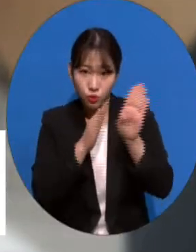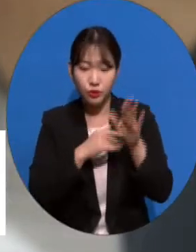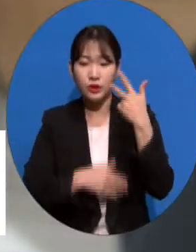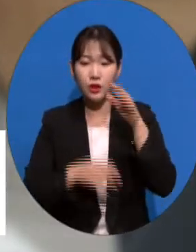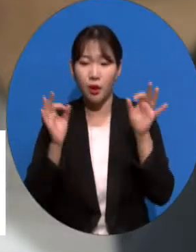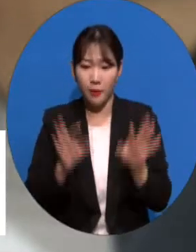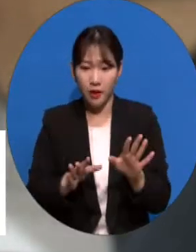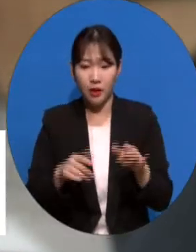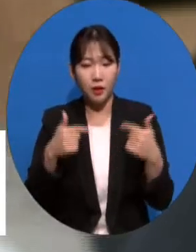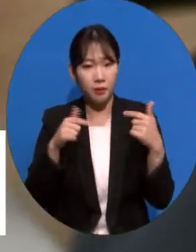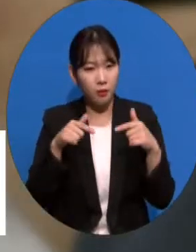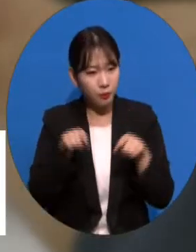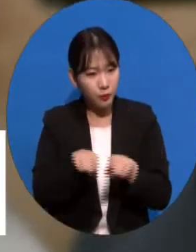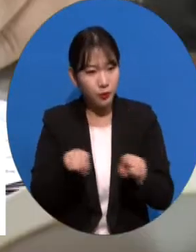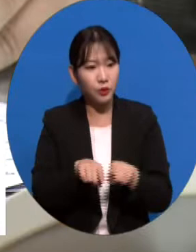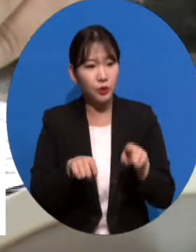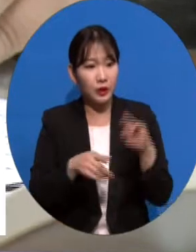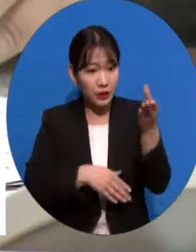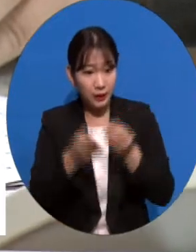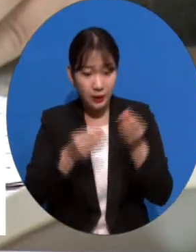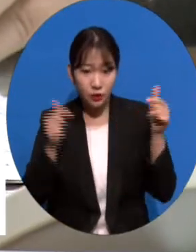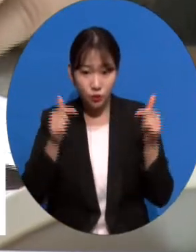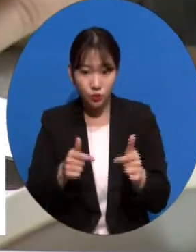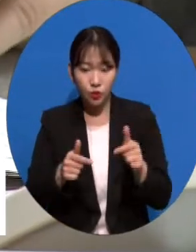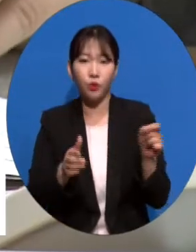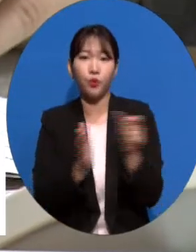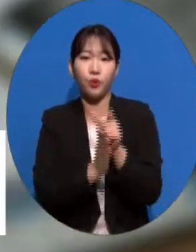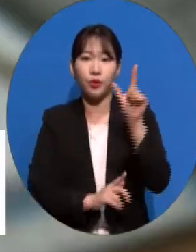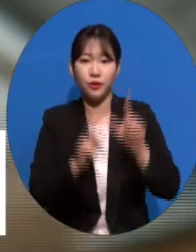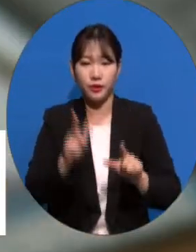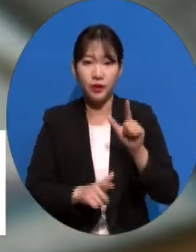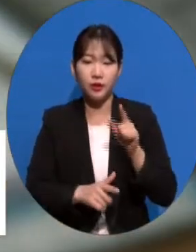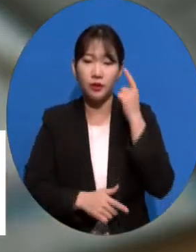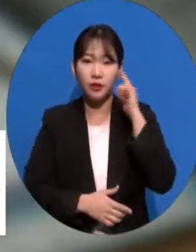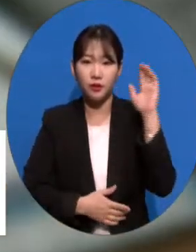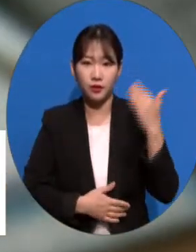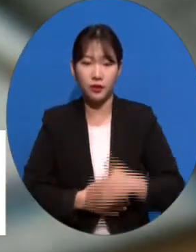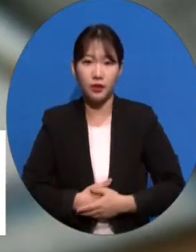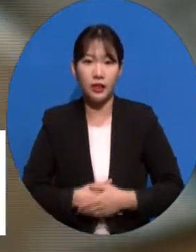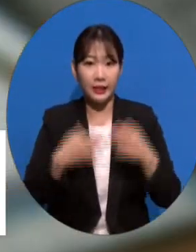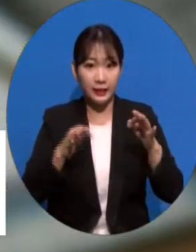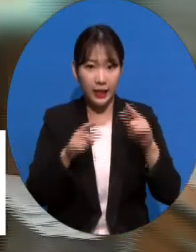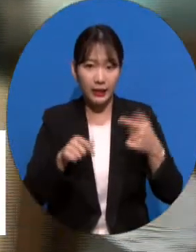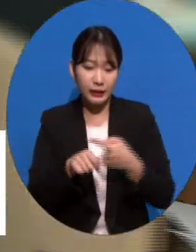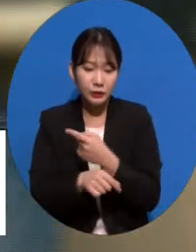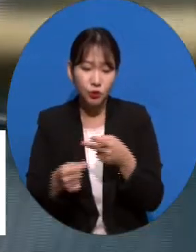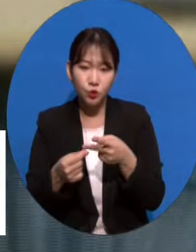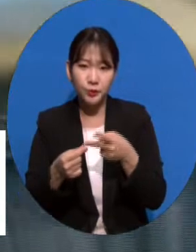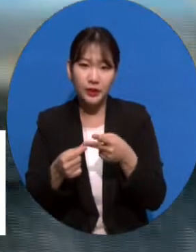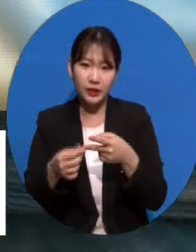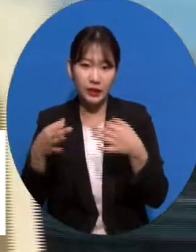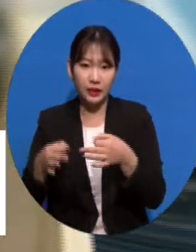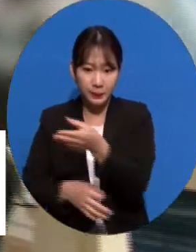수요가 꾸준한 가계 대출 자아내게 줄어든 것은 이례적인 현상으로 받아들여집니다 은행이 아닌 제 2 금융권을 통한